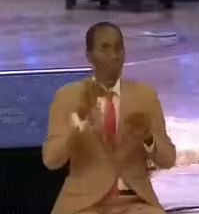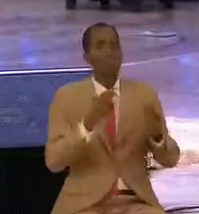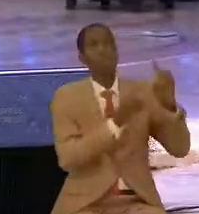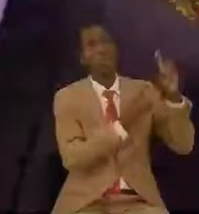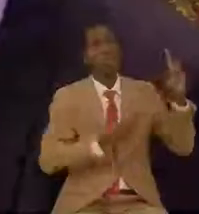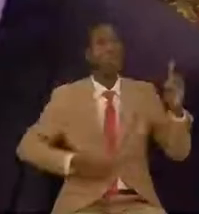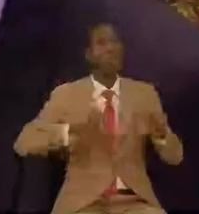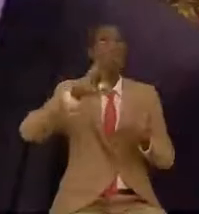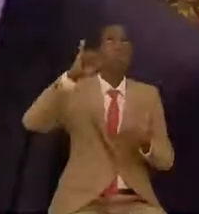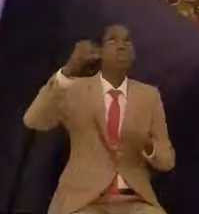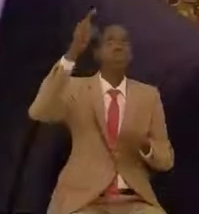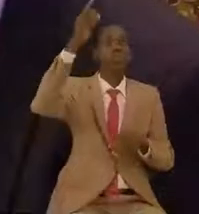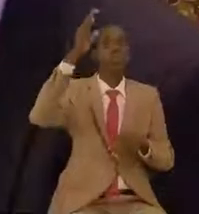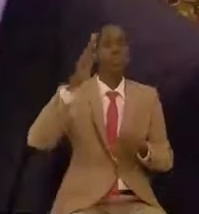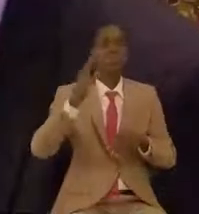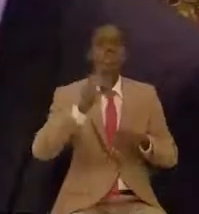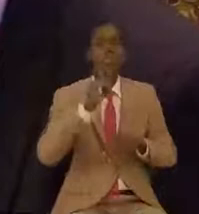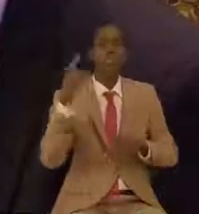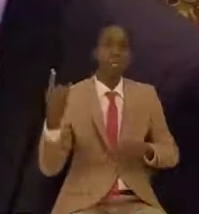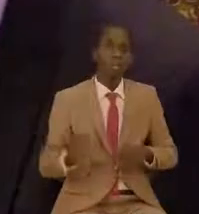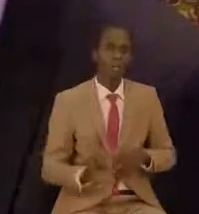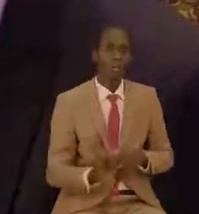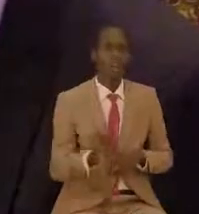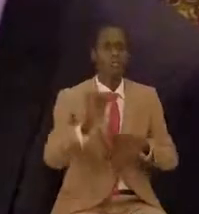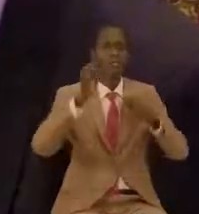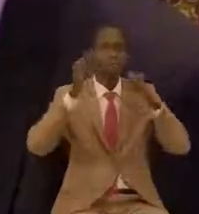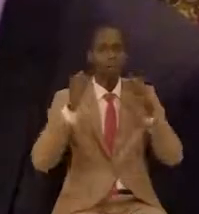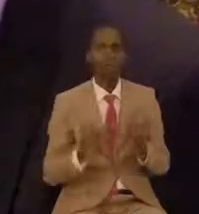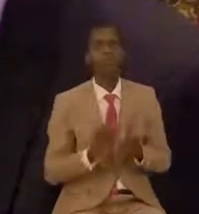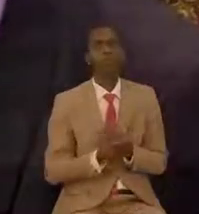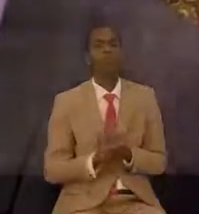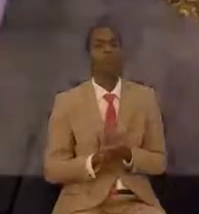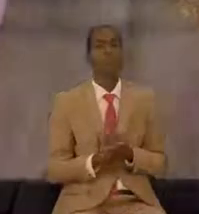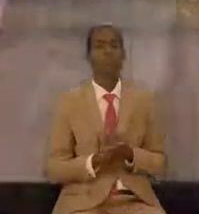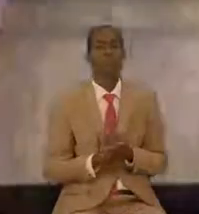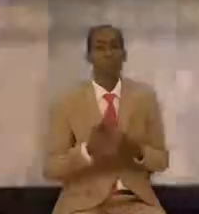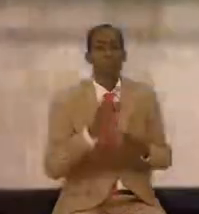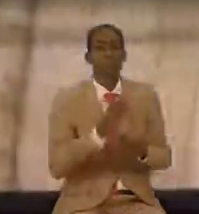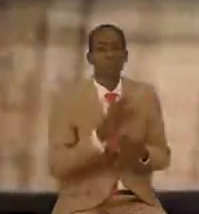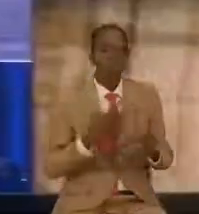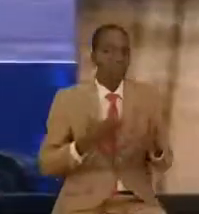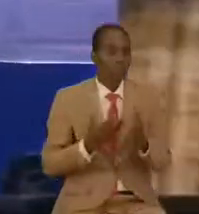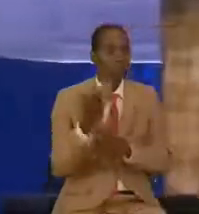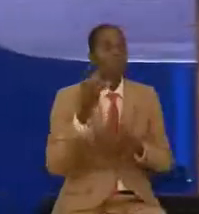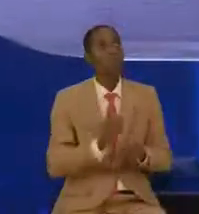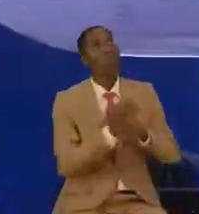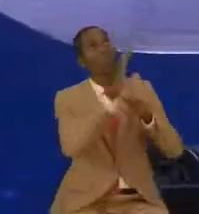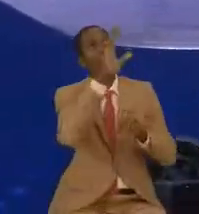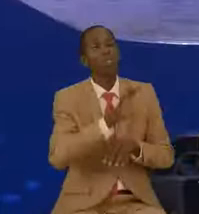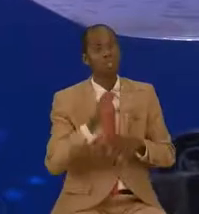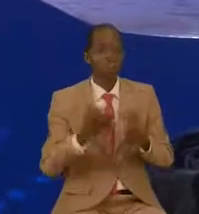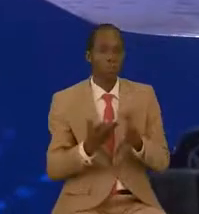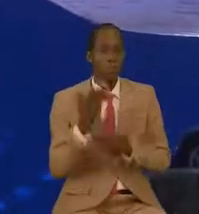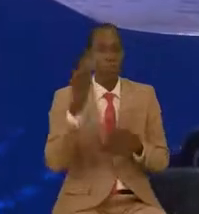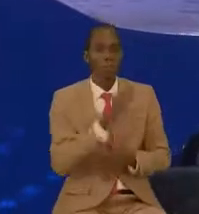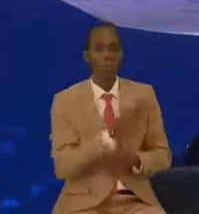lui. Confiez-vous en l'Éternel à perpétuité, car l'Éternel est le rocher des siècles. Par